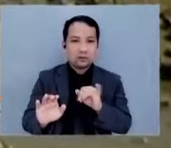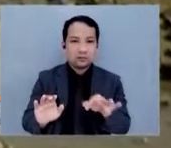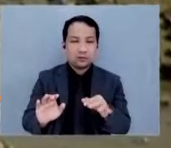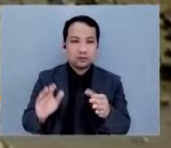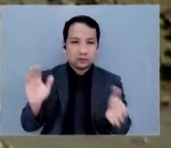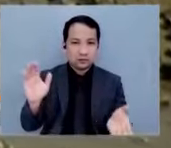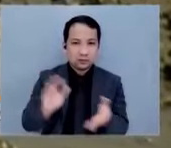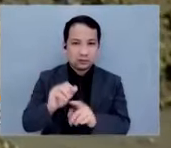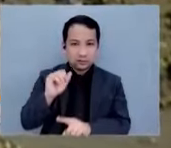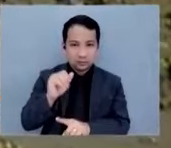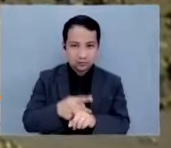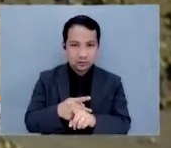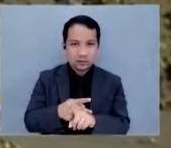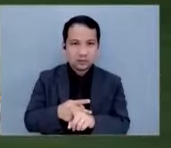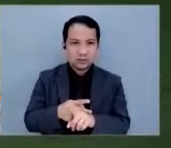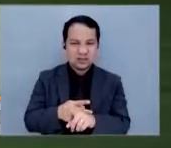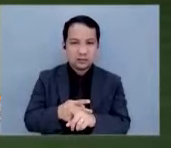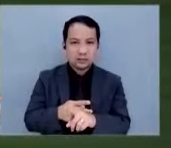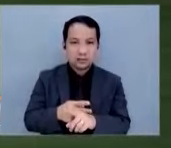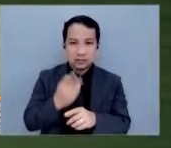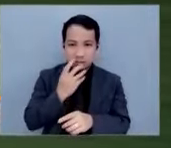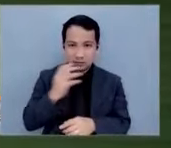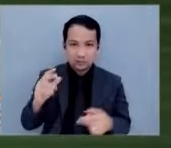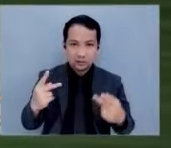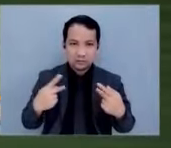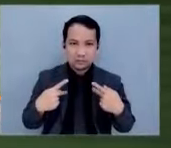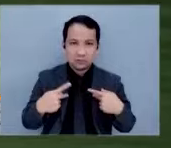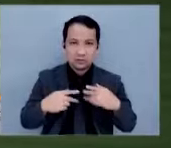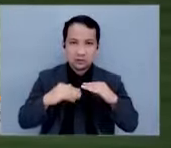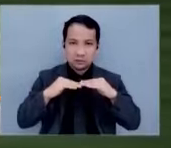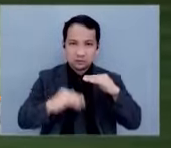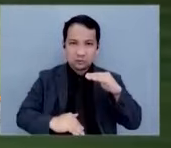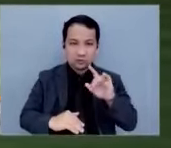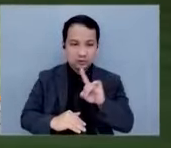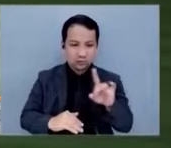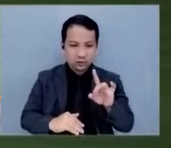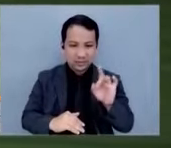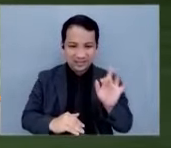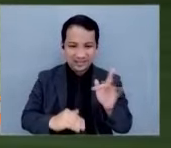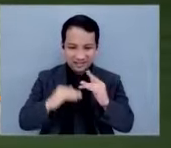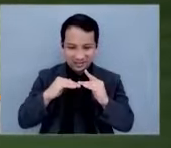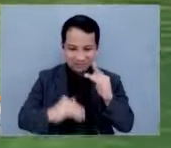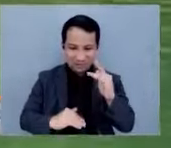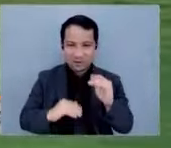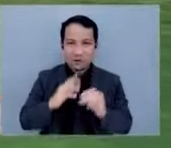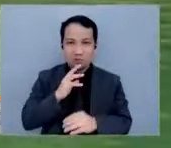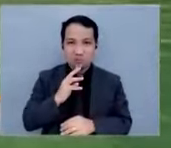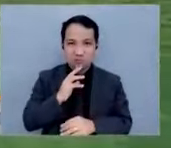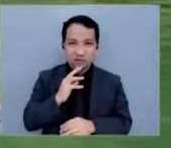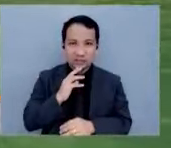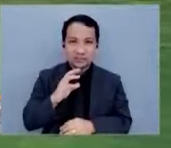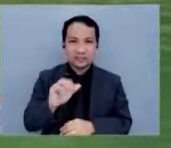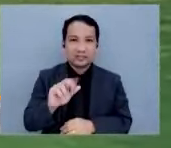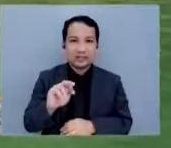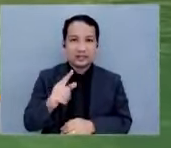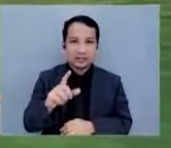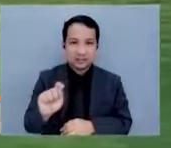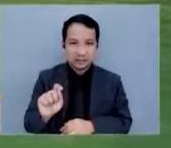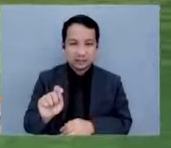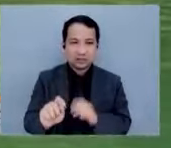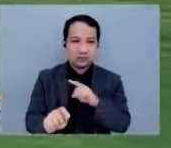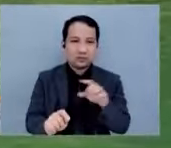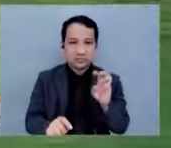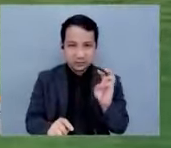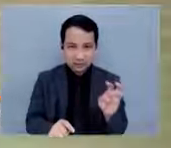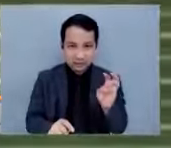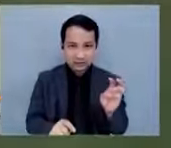Abril, nakasagsagan ng tag-init, posibleng bumaba pa sa 180 meters ang tubig sa Angat. 160 meters ang critical